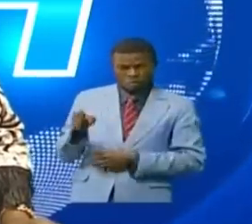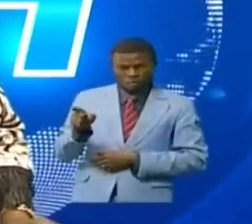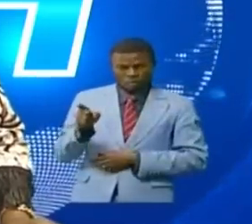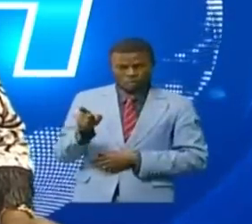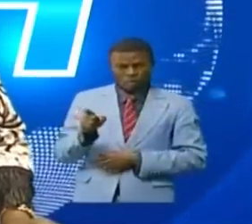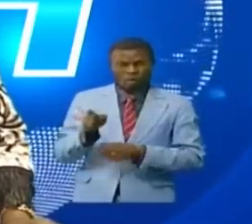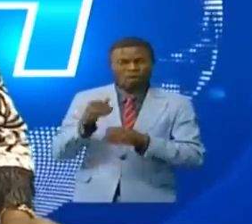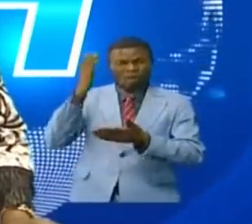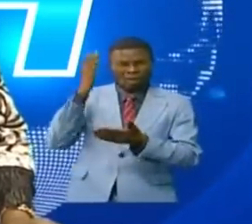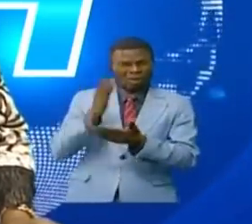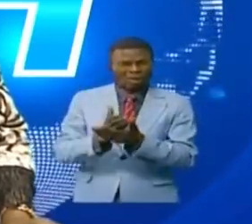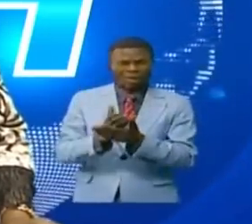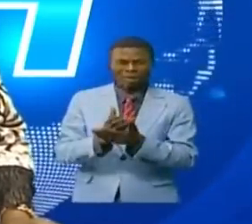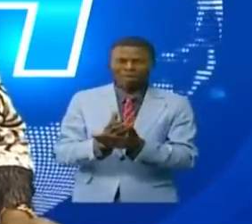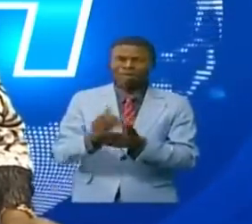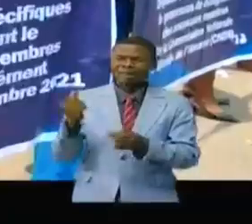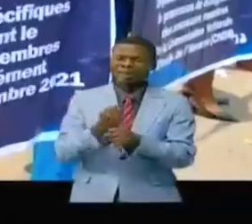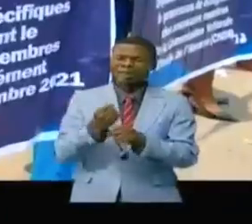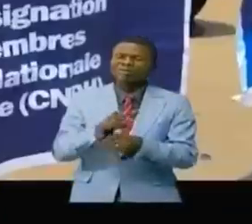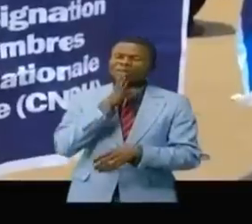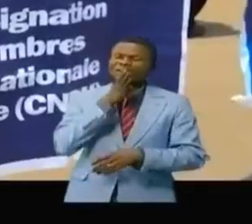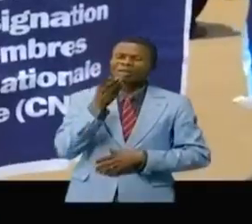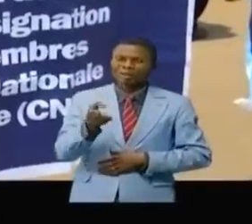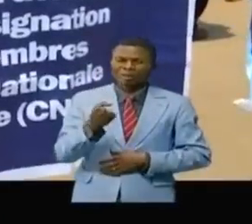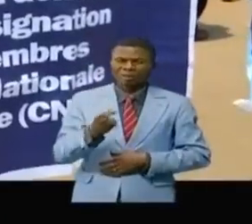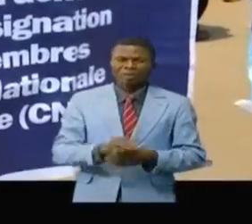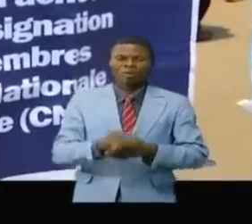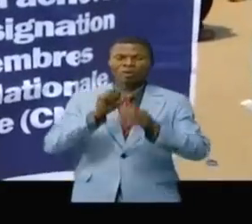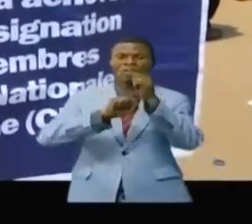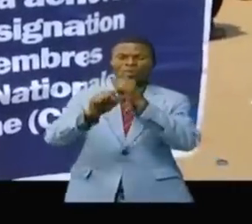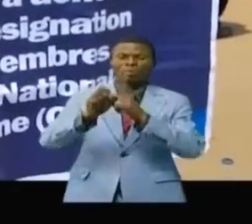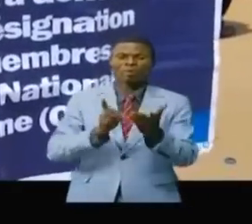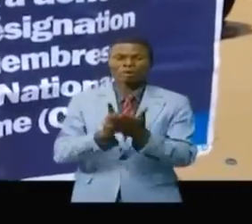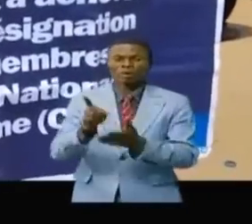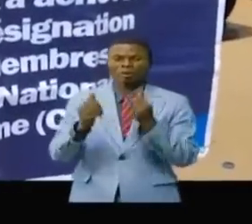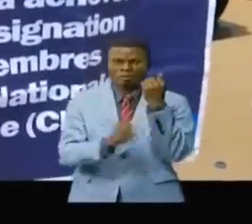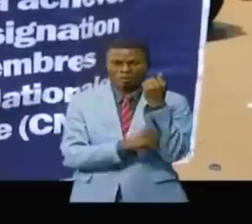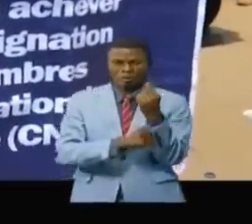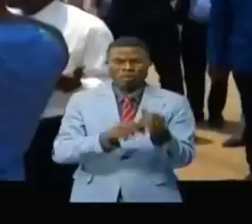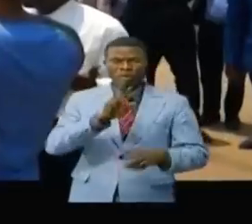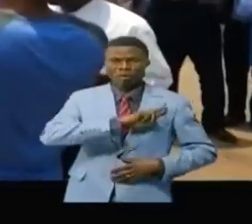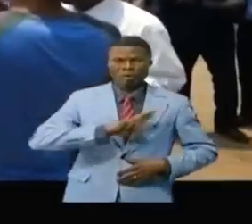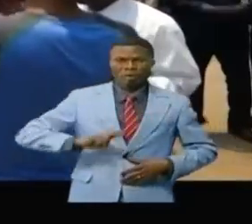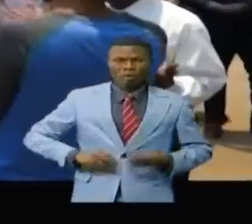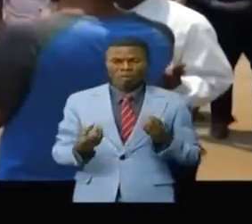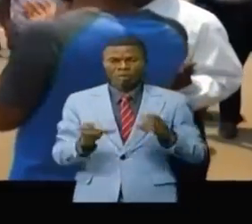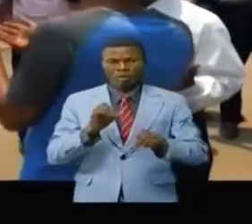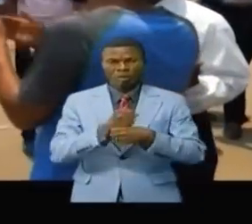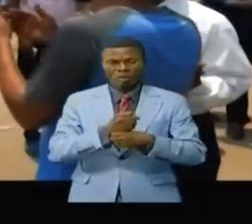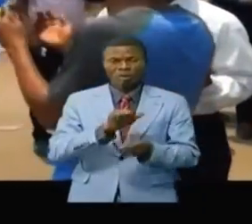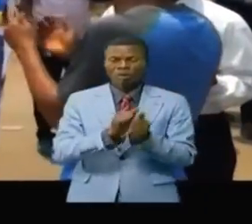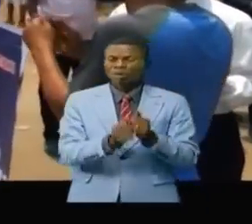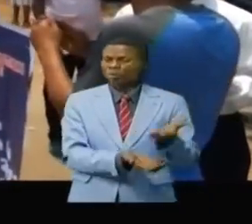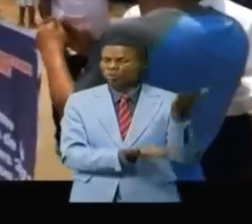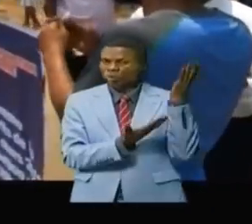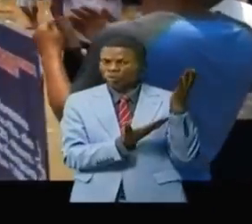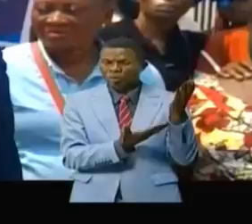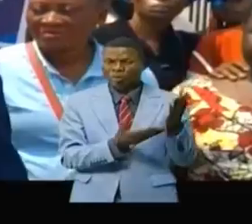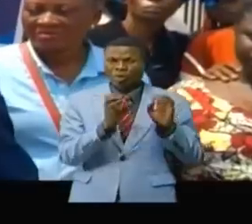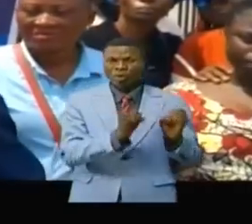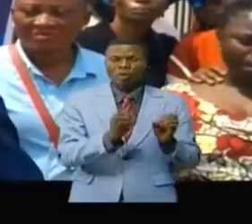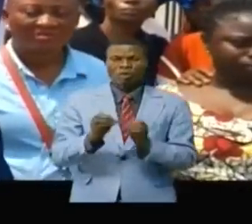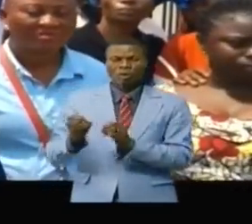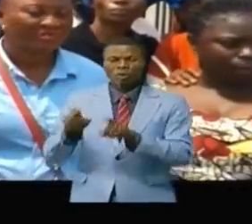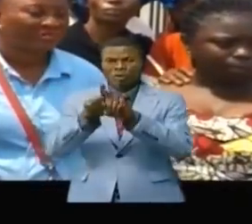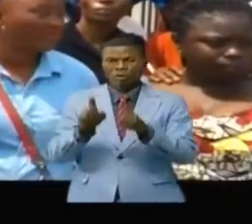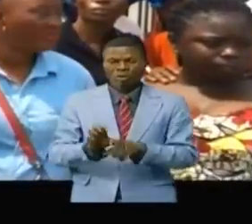largement dépassé son mandat. La promotion et la protection des droits de l'homme en RDC constituent une préoccupation pour les organisations